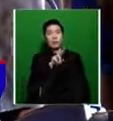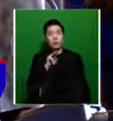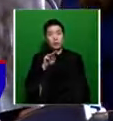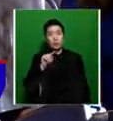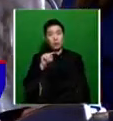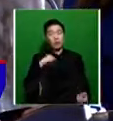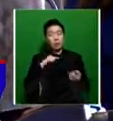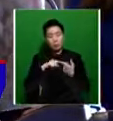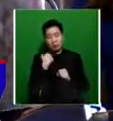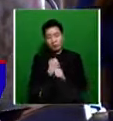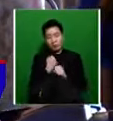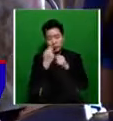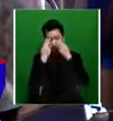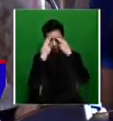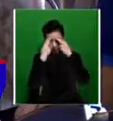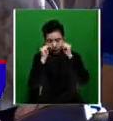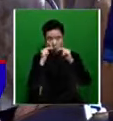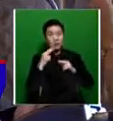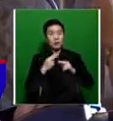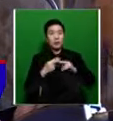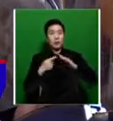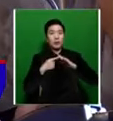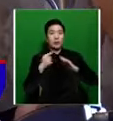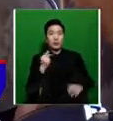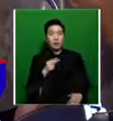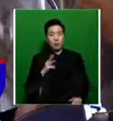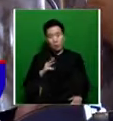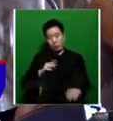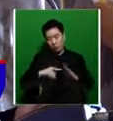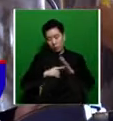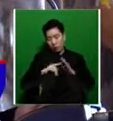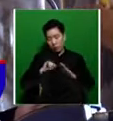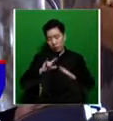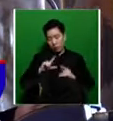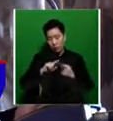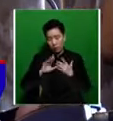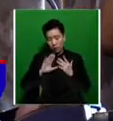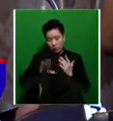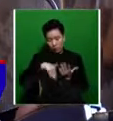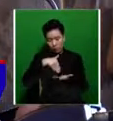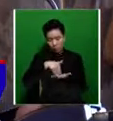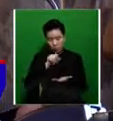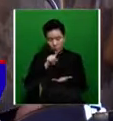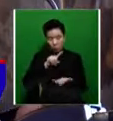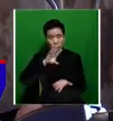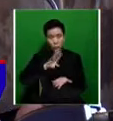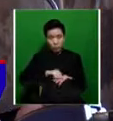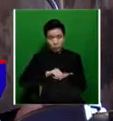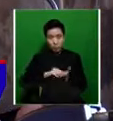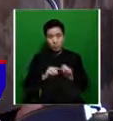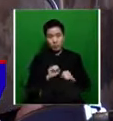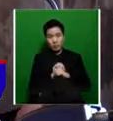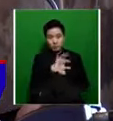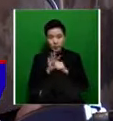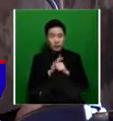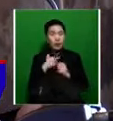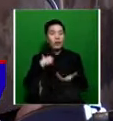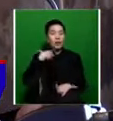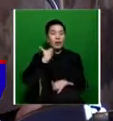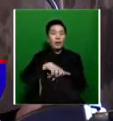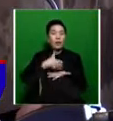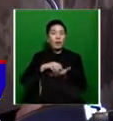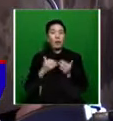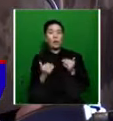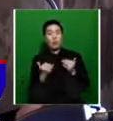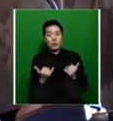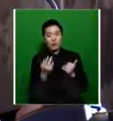สำนักนายกรัฐมนตรีท่านเทวัญลิปตพันลบในผู้อำนวยการศูนย์ข้อมูลโควิด-19 แถลงถึงภาพรวม